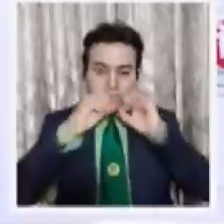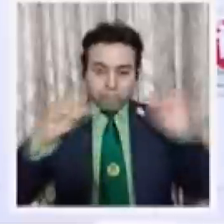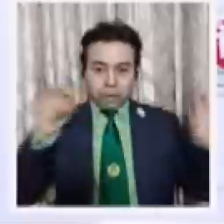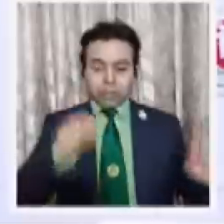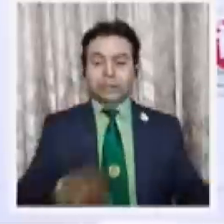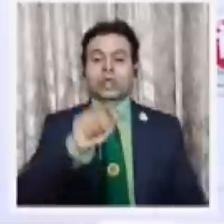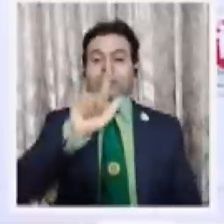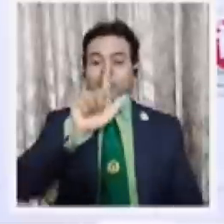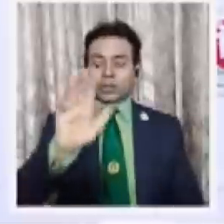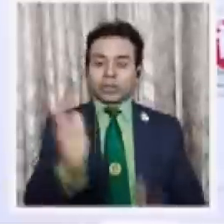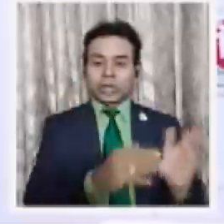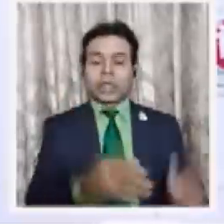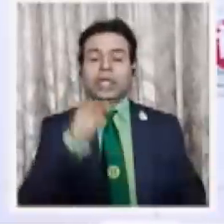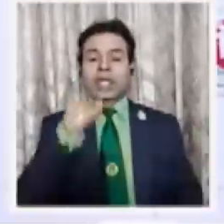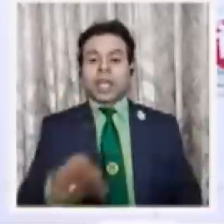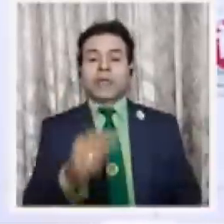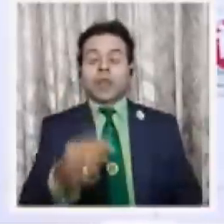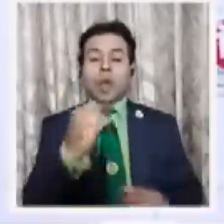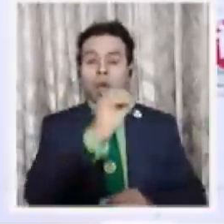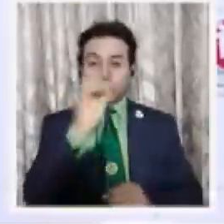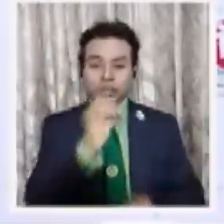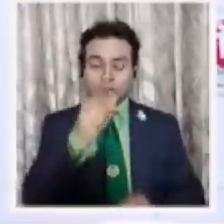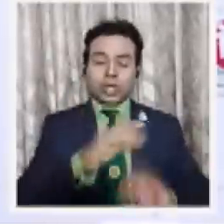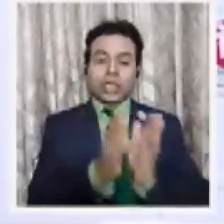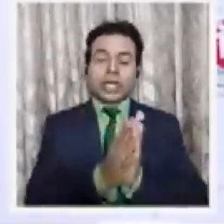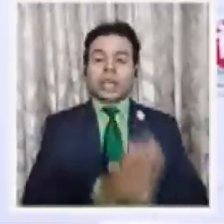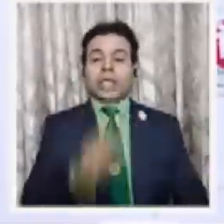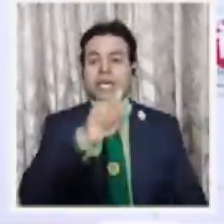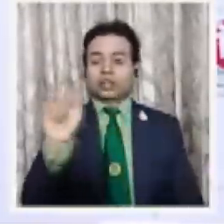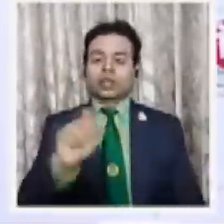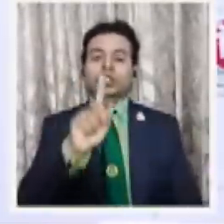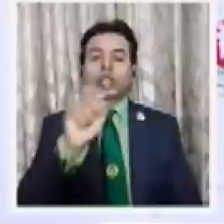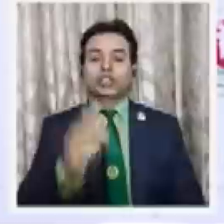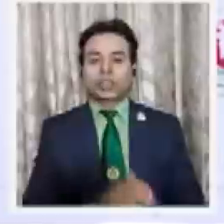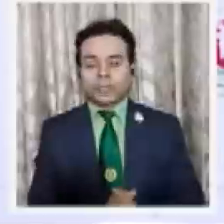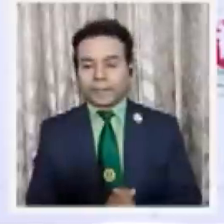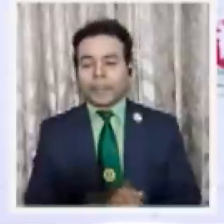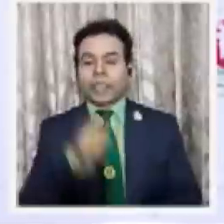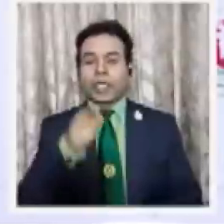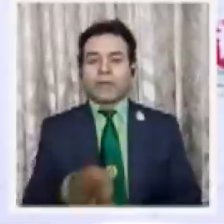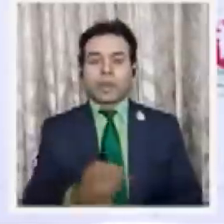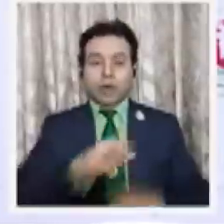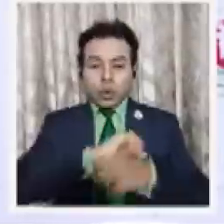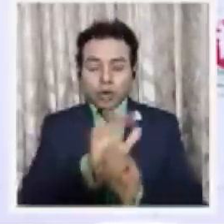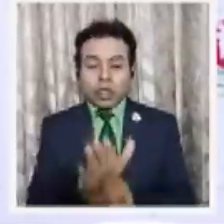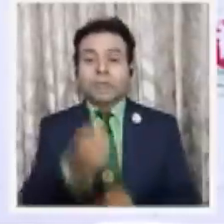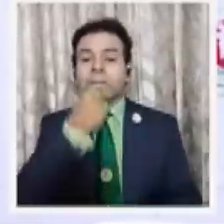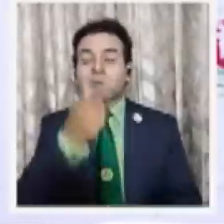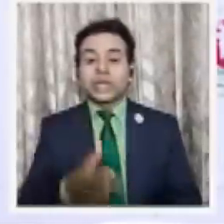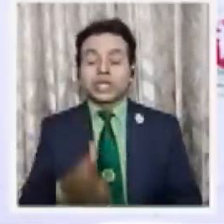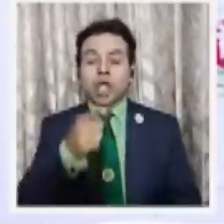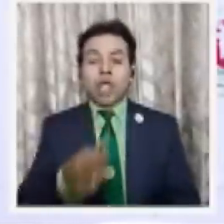সিলিন্ডারের সংখ্যা 12,233টি, হাইফ্লো ন্যাজাল ক্যানুলার সংখ্যা 275টি এবং অক্সিজেন কনসেন্ট্রেটেড